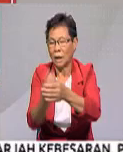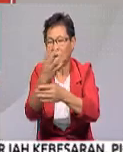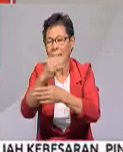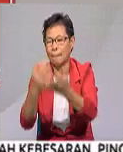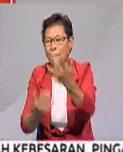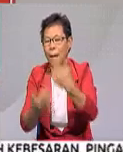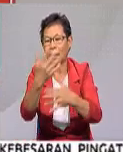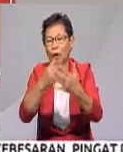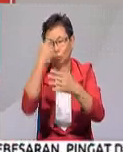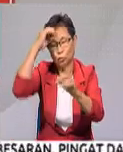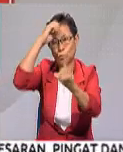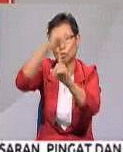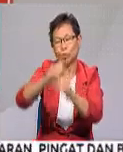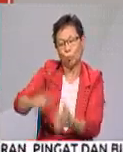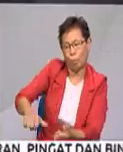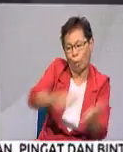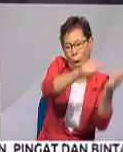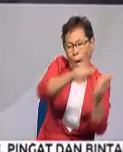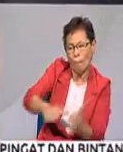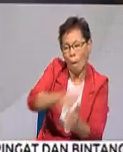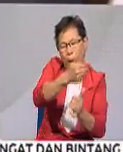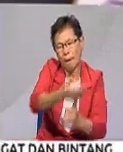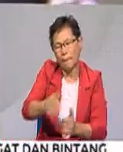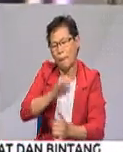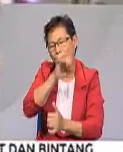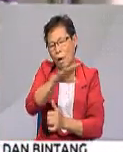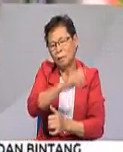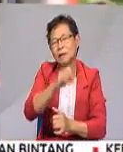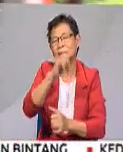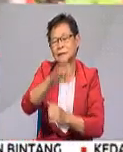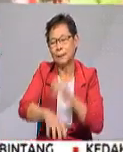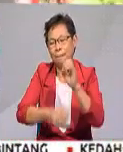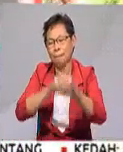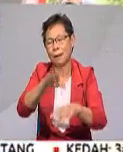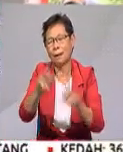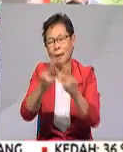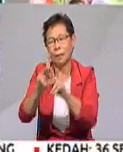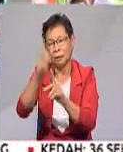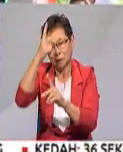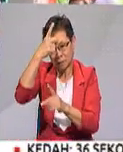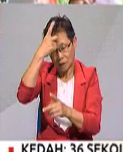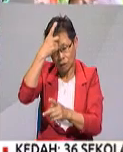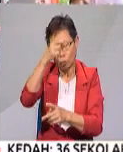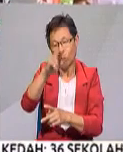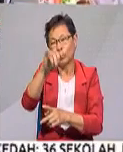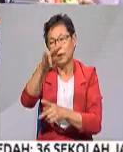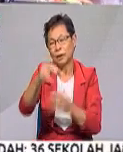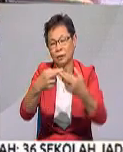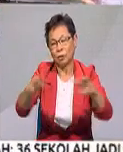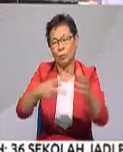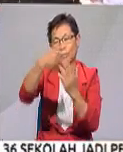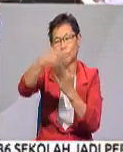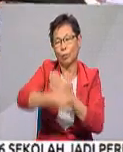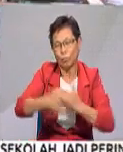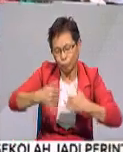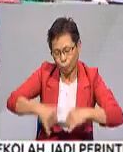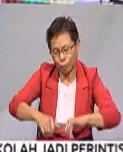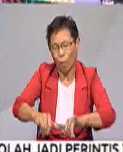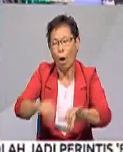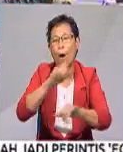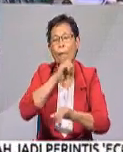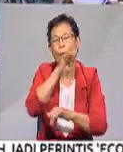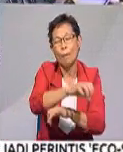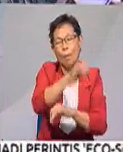bakar bagi tujuan pelupusan sisa pepejal dan sampah kampung. Datuk Seri Rina melancarkan projek pengurusan lestari sisa pepejal